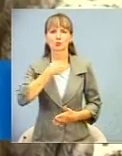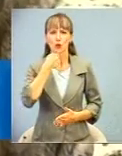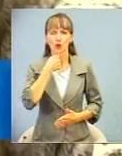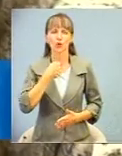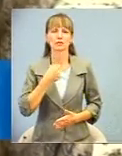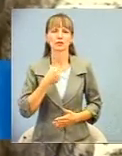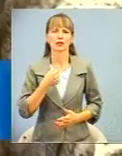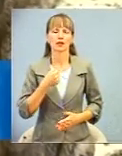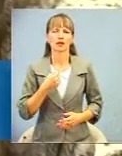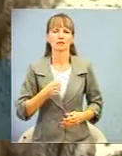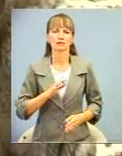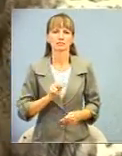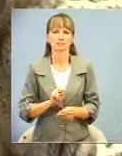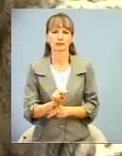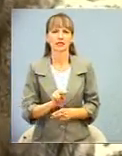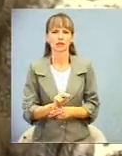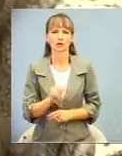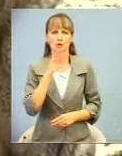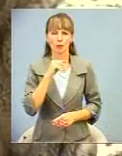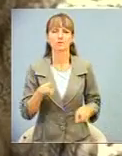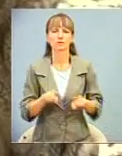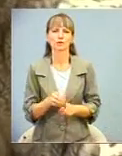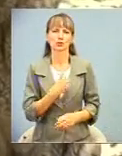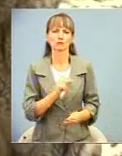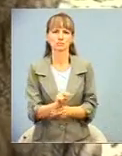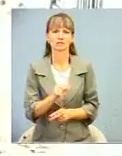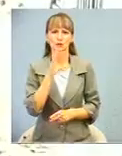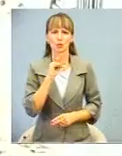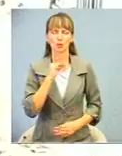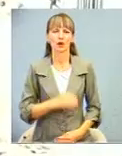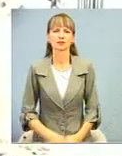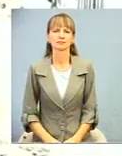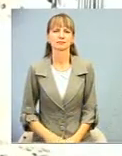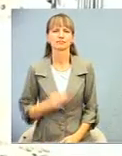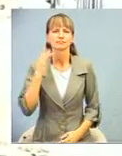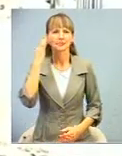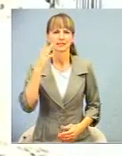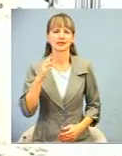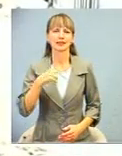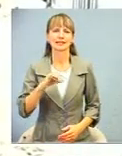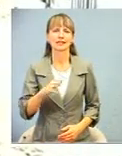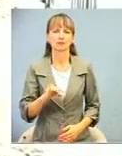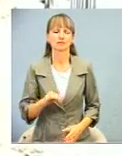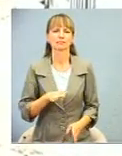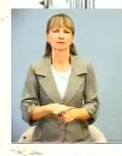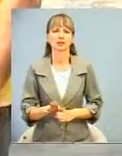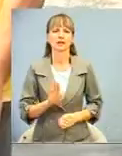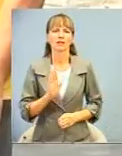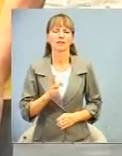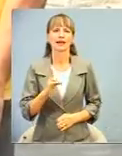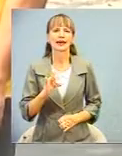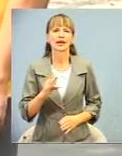кінологи тренують собак. І теж хотів тренувати собак. Мрія Діми здійснилася. В кінологічному центрі